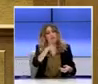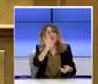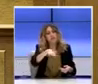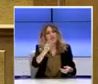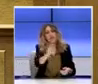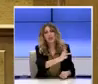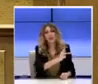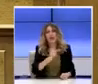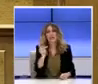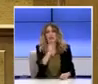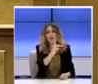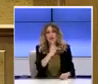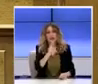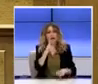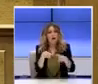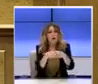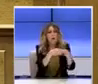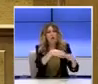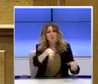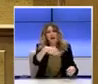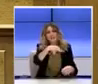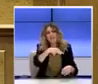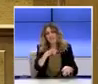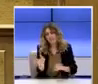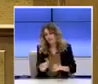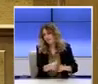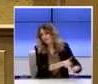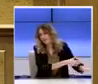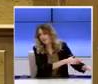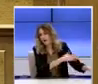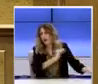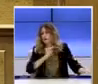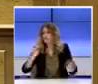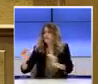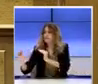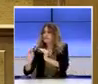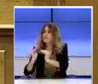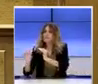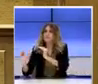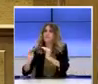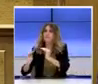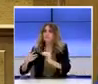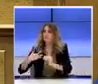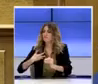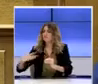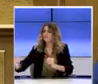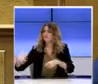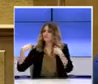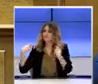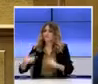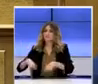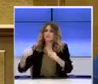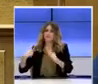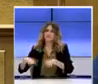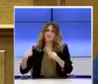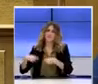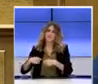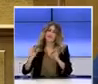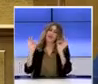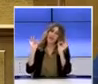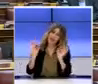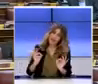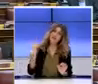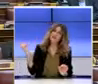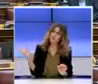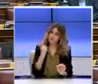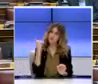για κάποιες κοινωνικές ελίτ και την αμέριστη αδιαφορία σας για κάποιες δημιουργικές κοινωνικές κατηγορίες. Φέρεστε